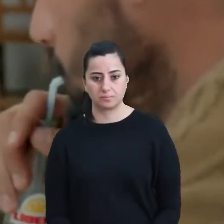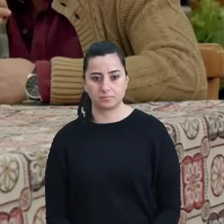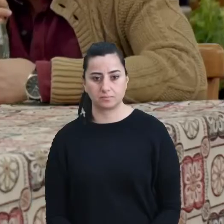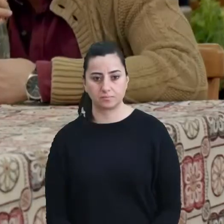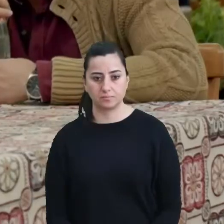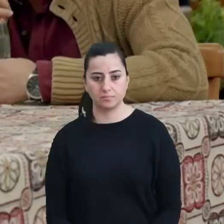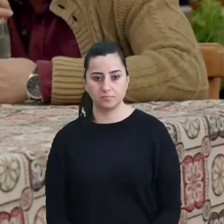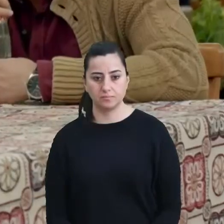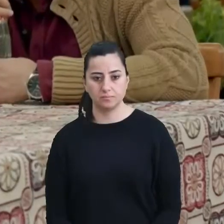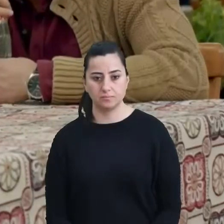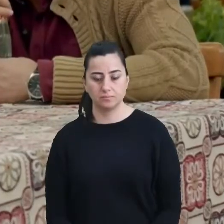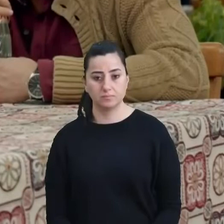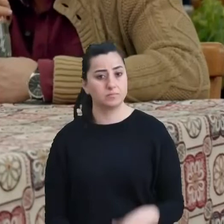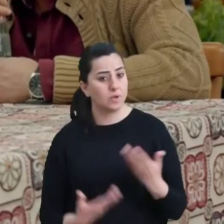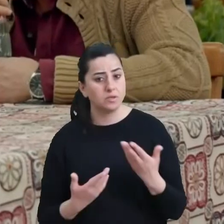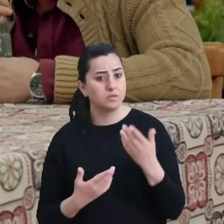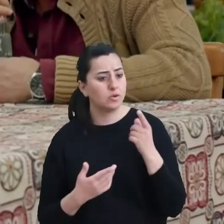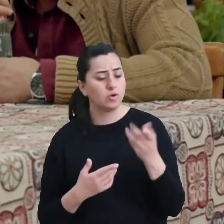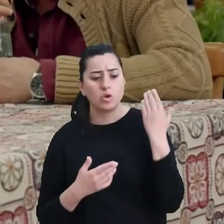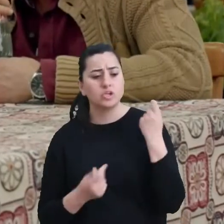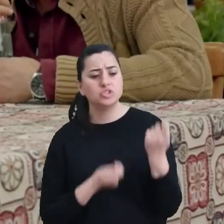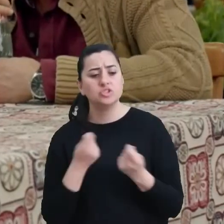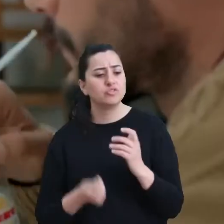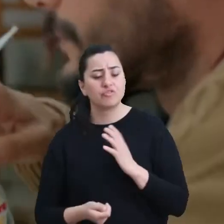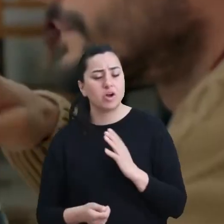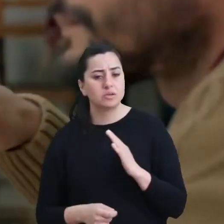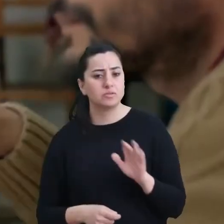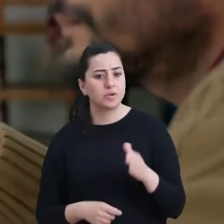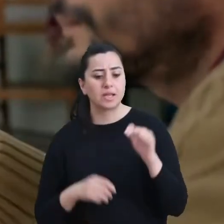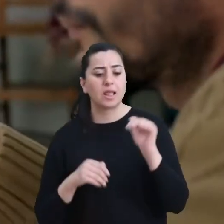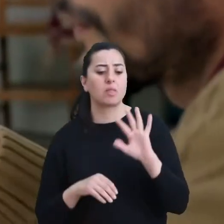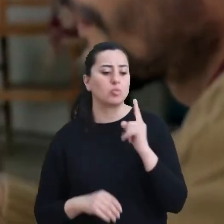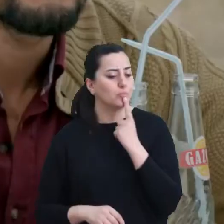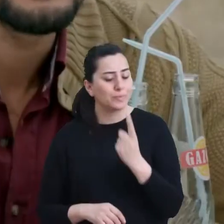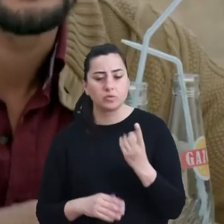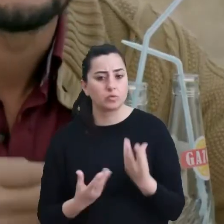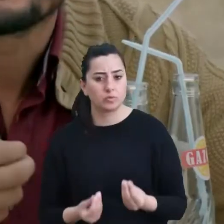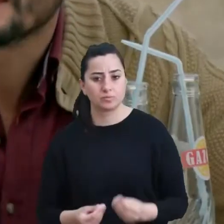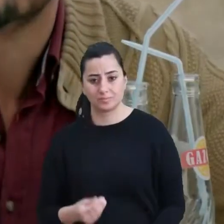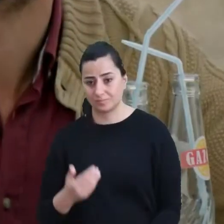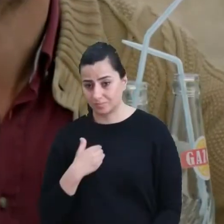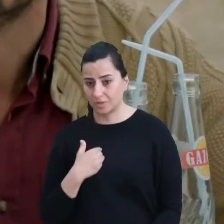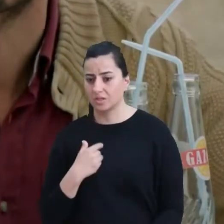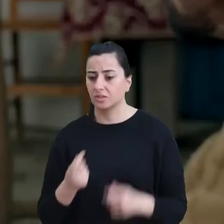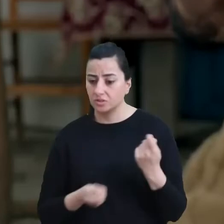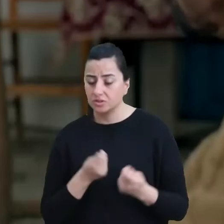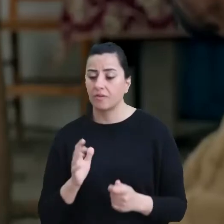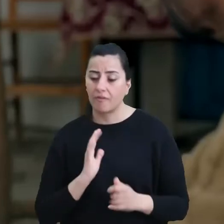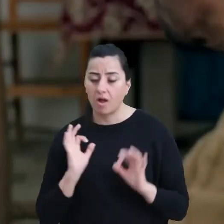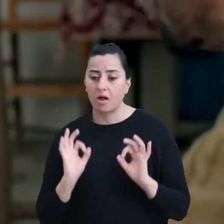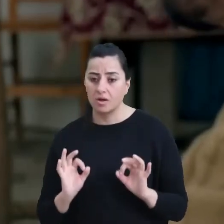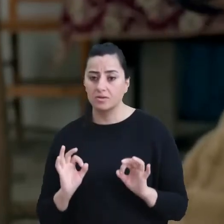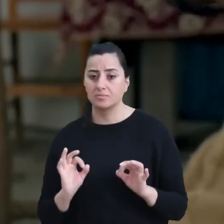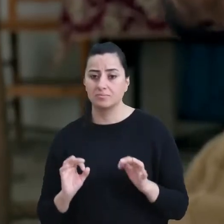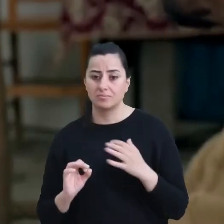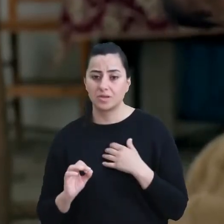düşünüyor, ikna olmuş gibi. Hani senin o gün işlerin vardı? Gelemiyordun, ne oldu? Ya benim gene işlerim var.